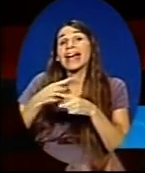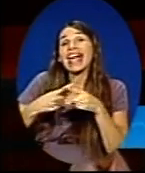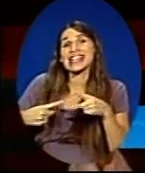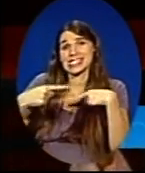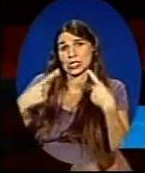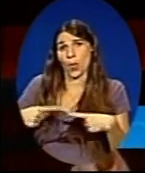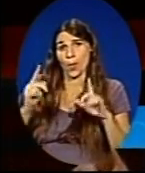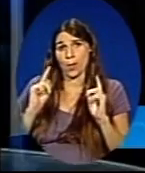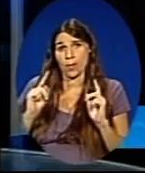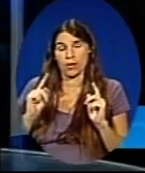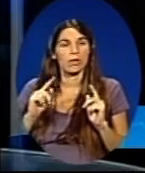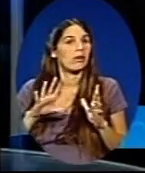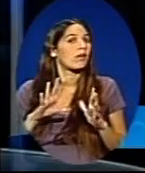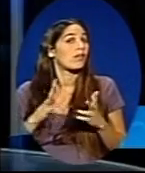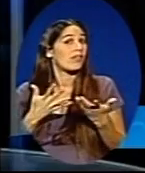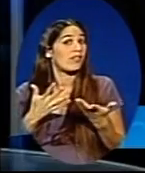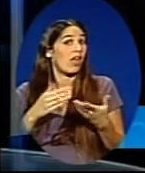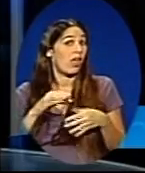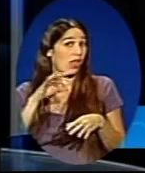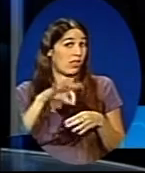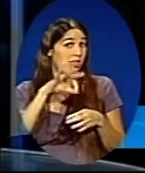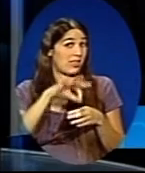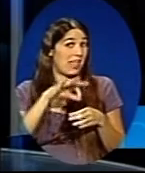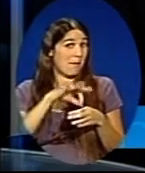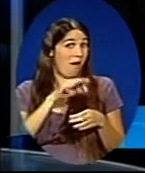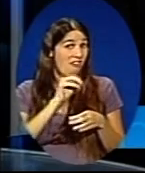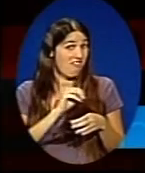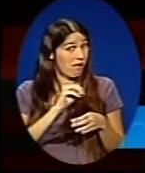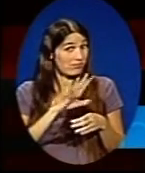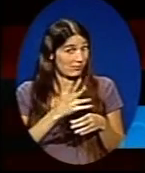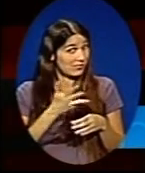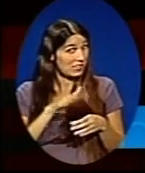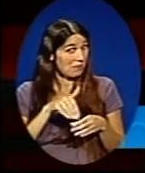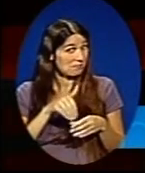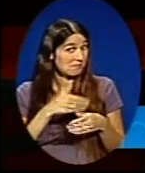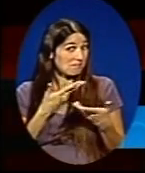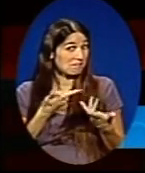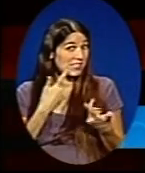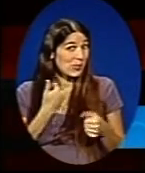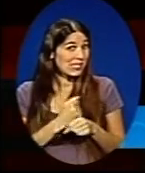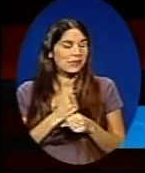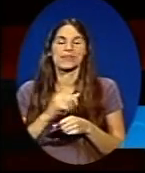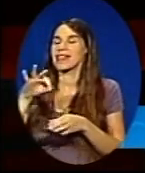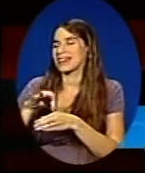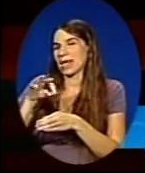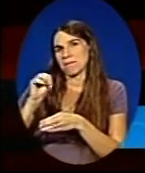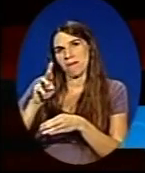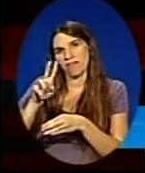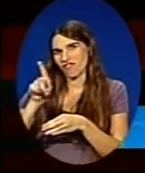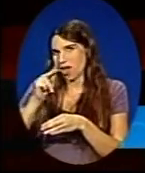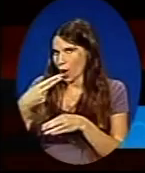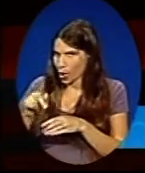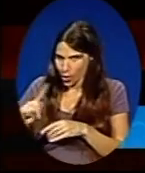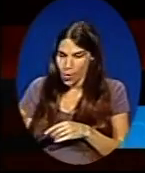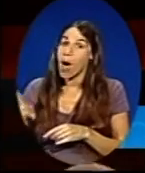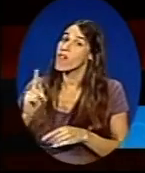משך ההצטננות. מרווה בדקו, אתה יודע, תי מרווה, איך זה, מה זה עושה לליכה ולהצטננות, זה מעולה. על תי מרווה לא, אבל על מרק אוף